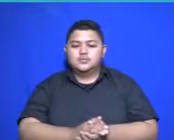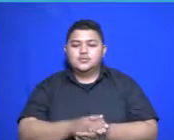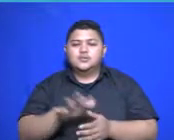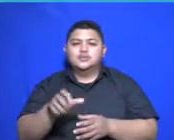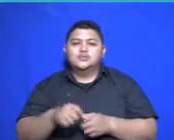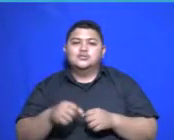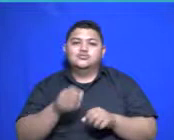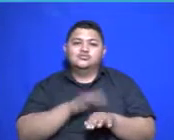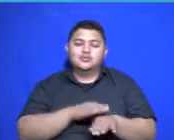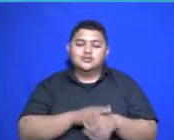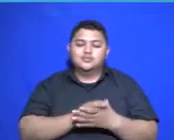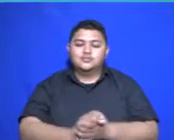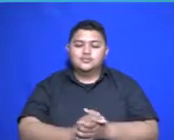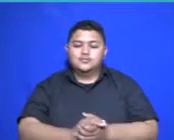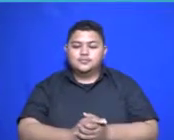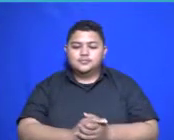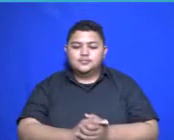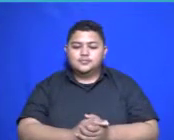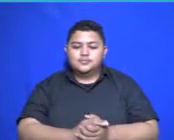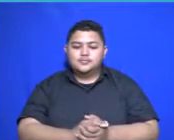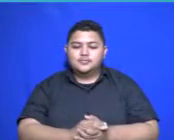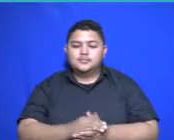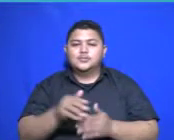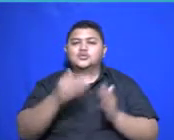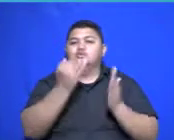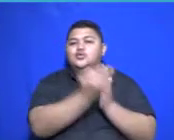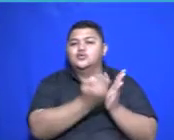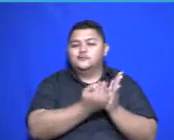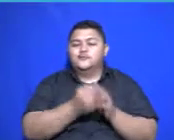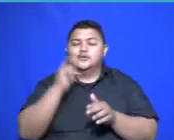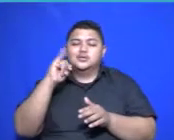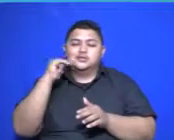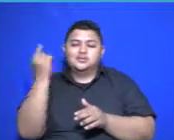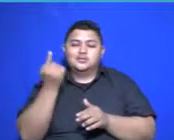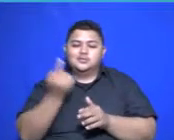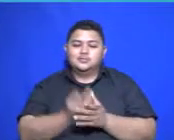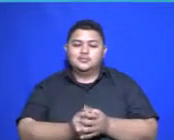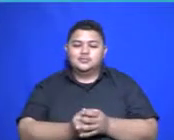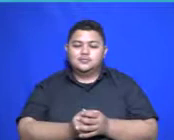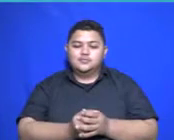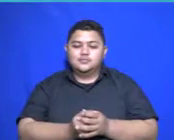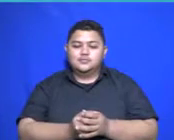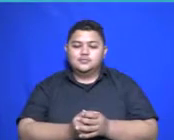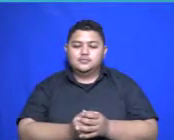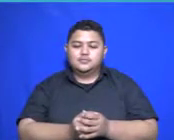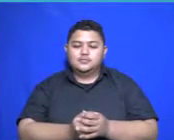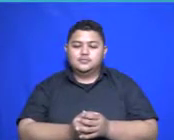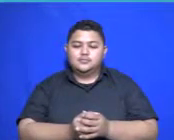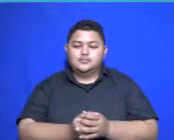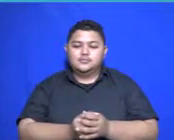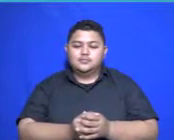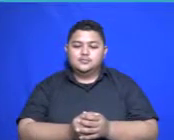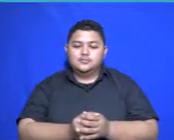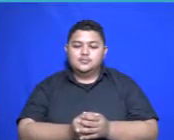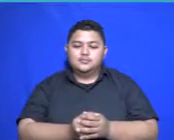kebudayaan. Kemudian untuk event internasional yang perlu kami sampaikan adalah Europalia